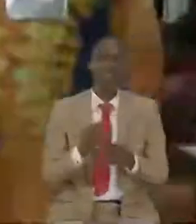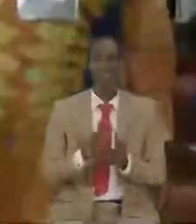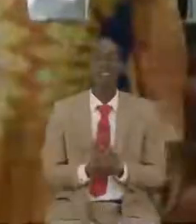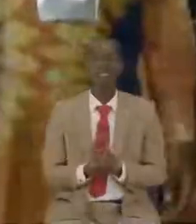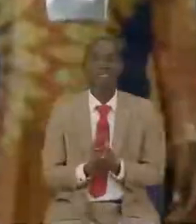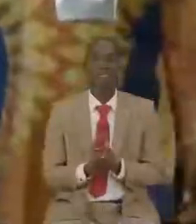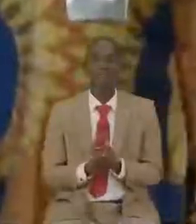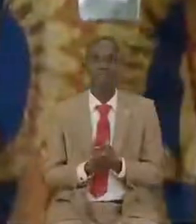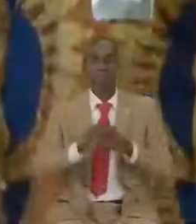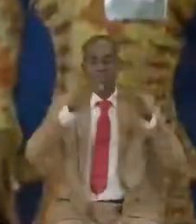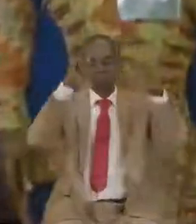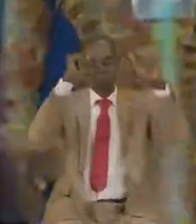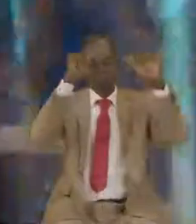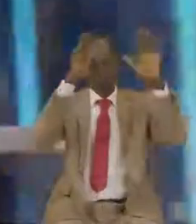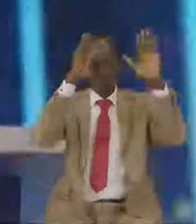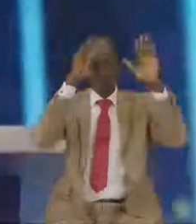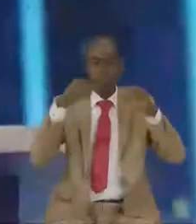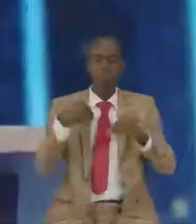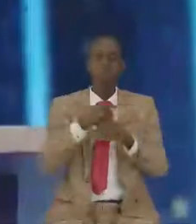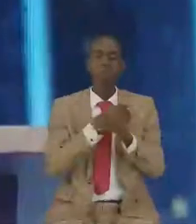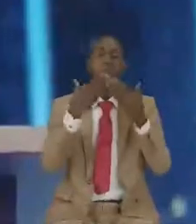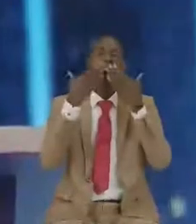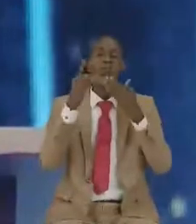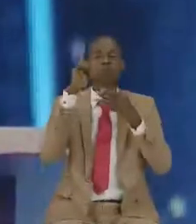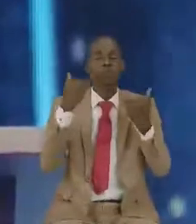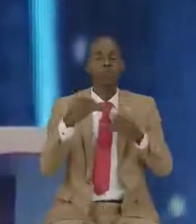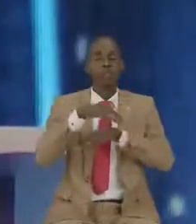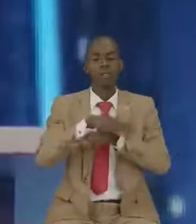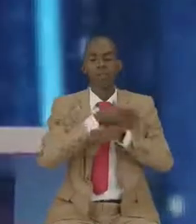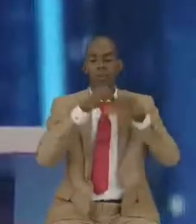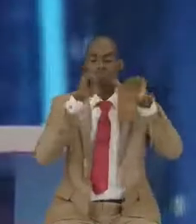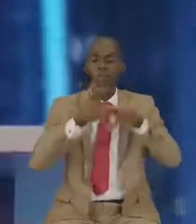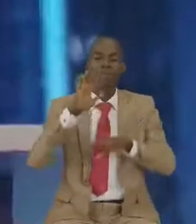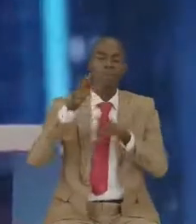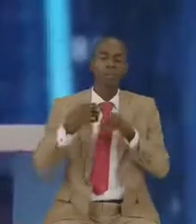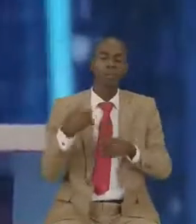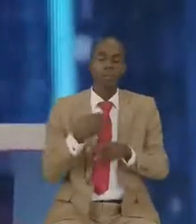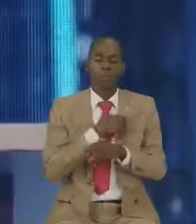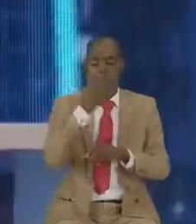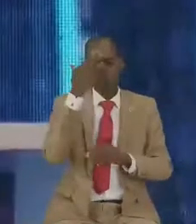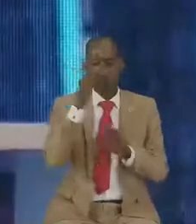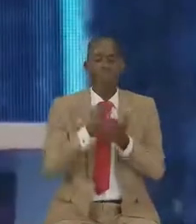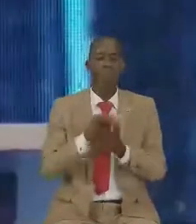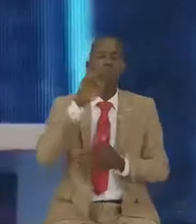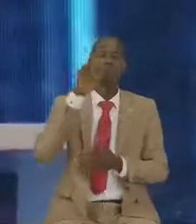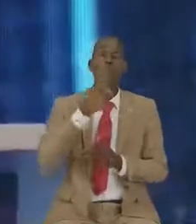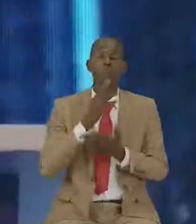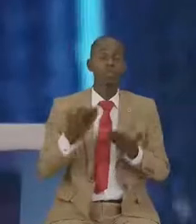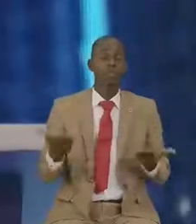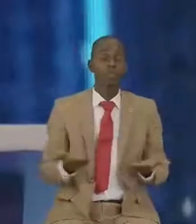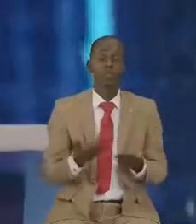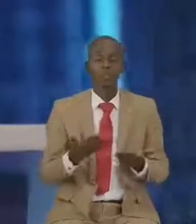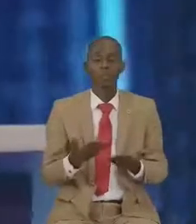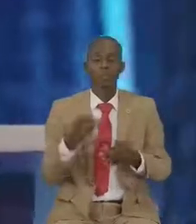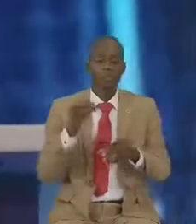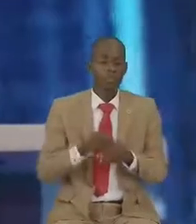le confirmer dans votre vie au nom de Jésus-Christ. Père, nous te remercions ce soir,